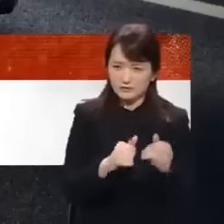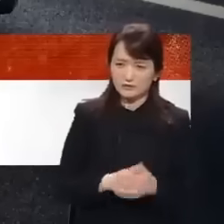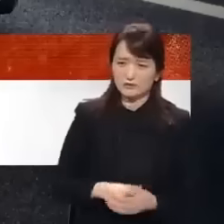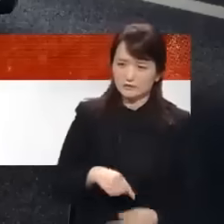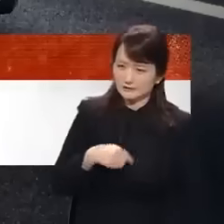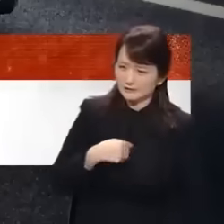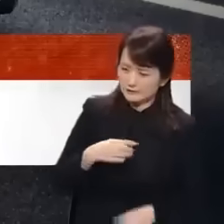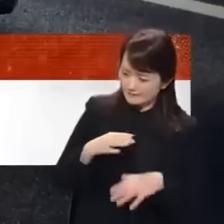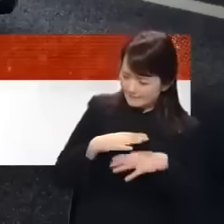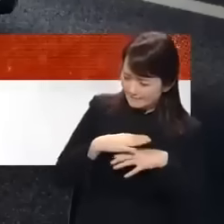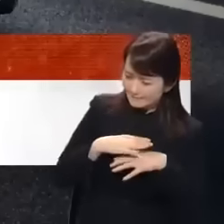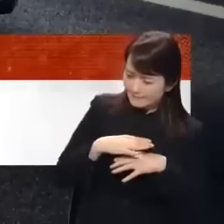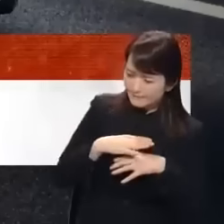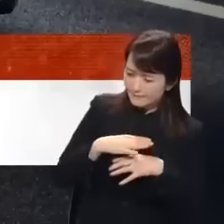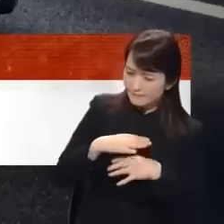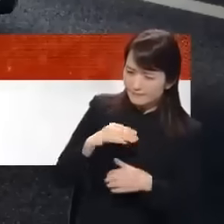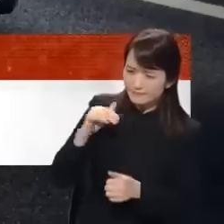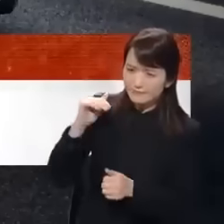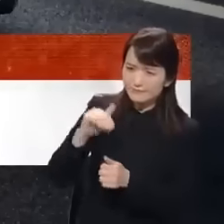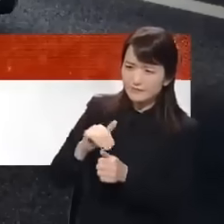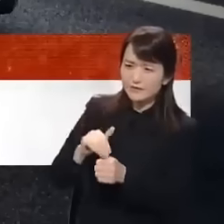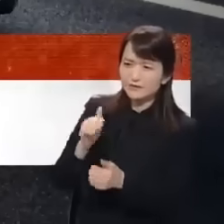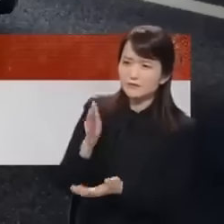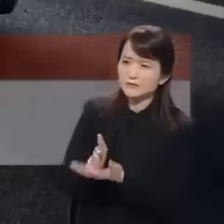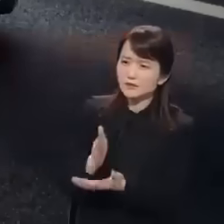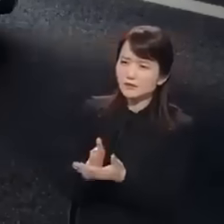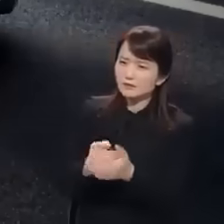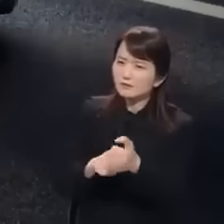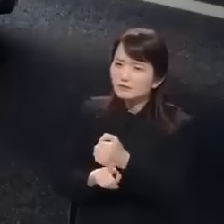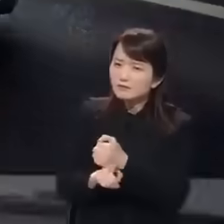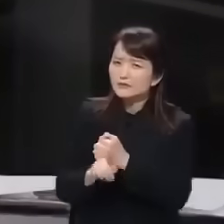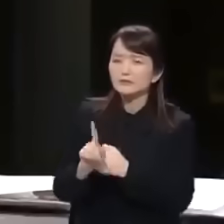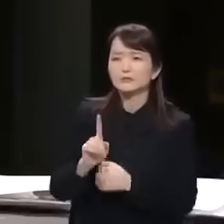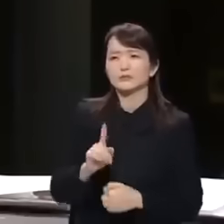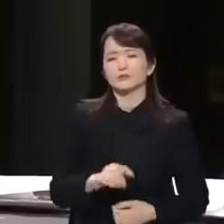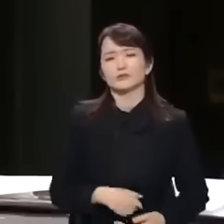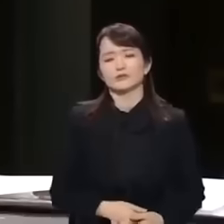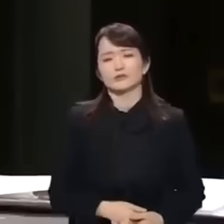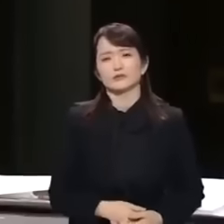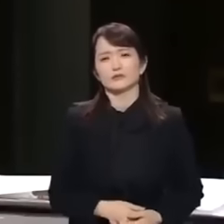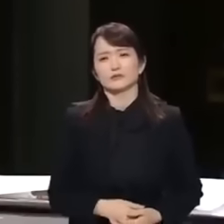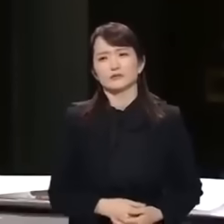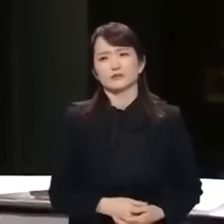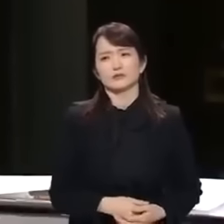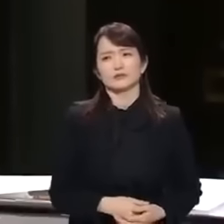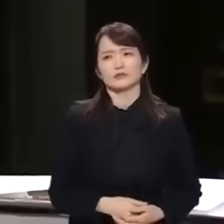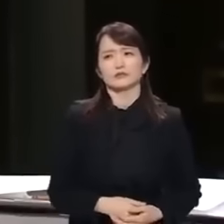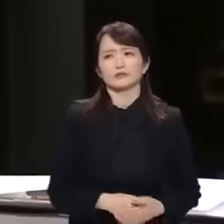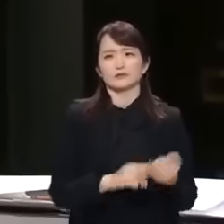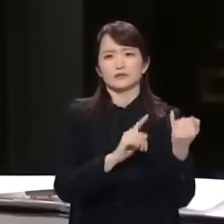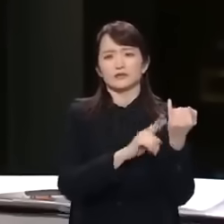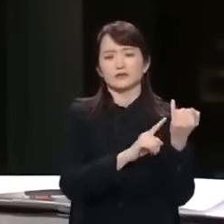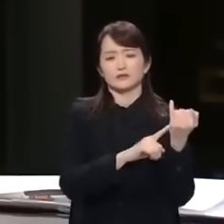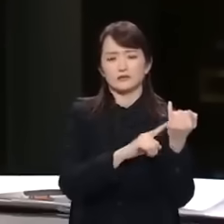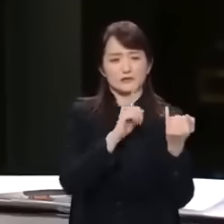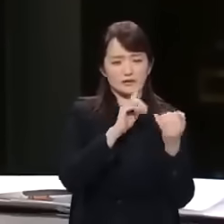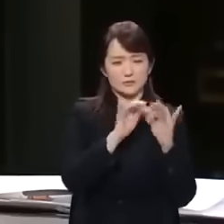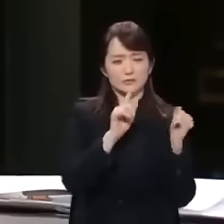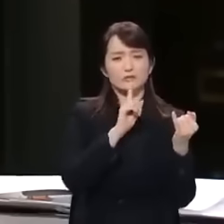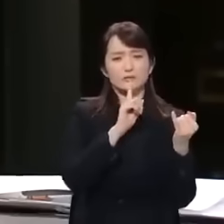자기들 무서우니 건들지 마라 뭐 이런 뜻인가. 자, 들으신 것처럼 네. 제보자의